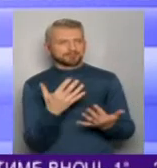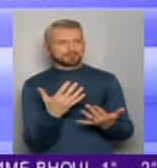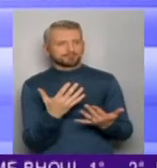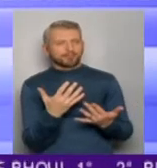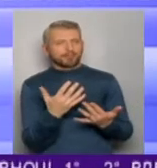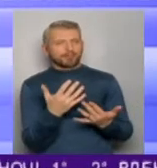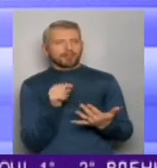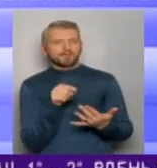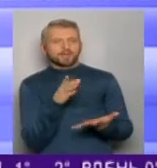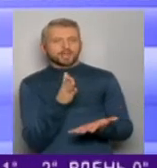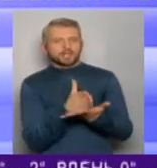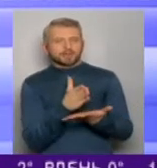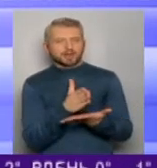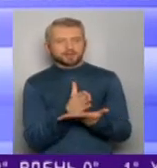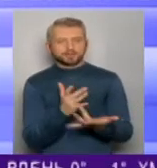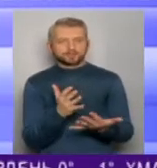вони являються